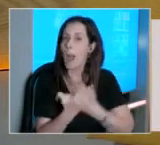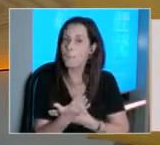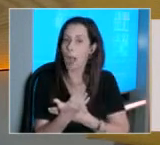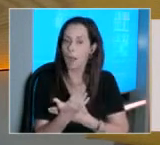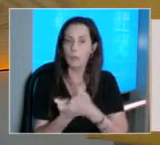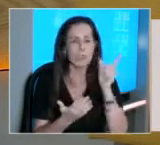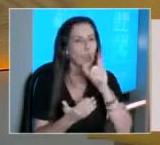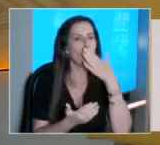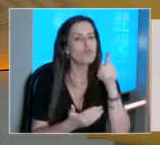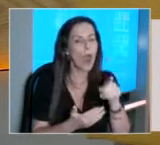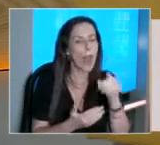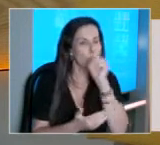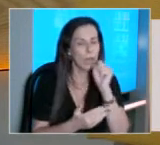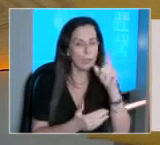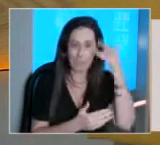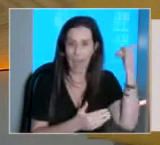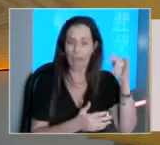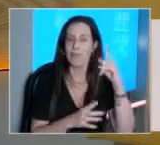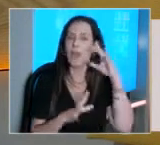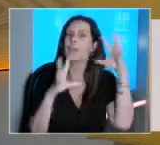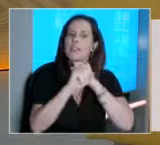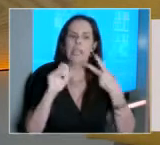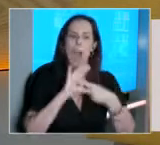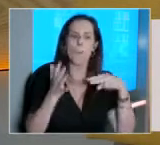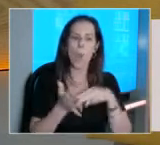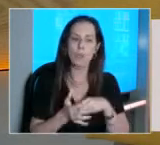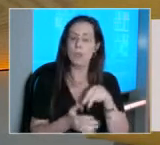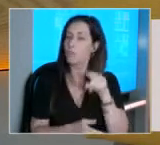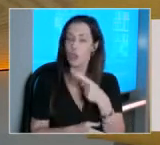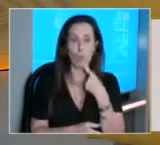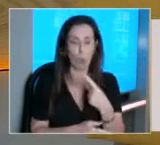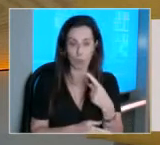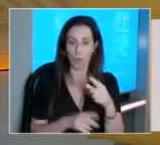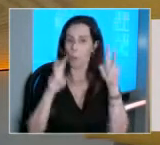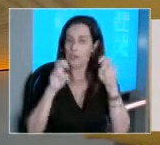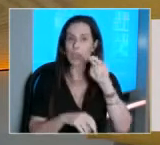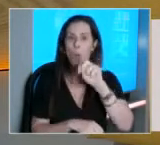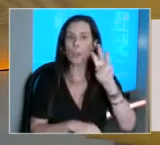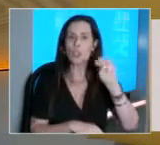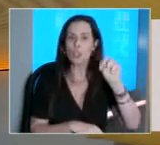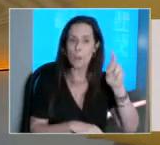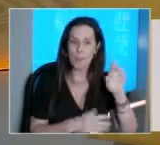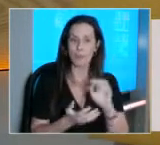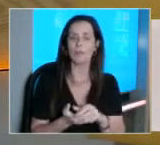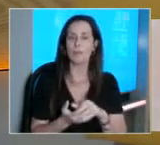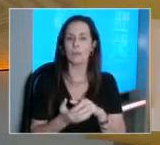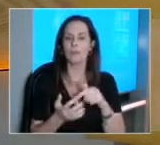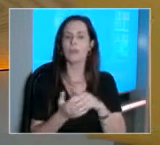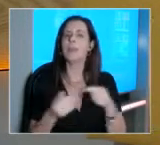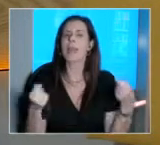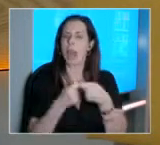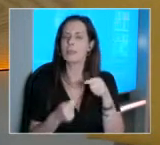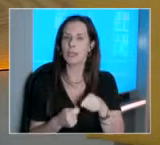לא על ירושלים של זהב, אלא על תפיסת עולם הפוליטית שלו, ושם הוא אומר, מצטט את נעמי שמר כרפרנס